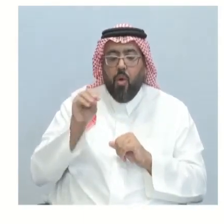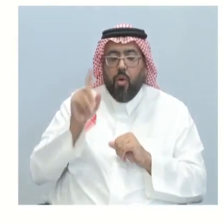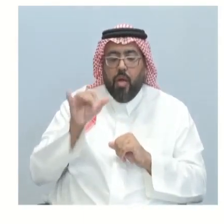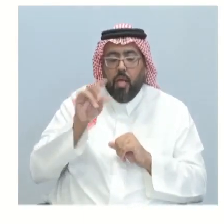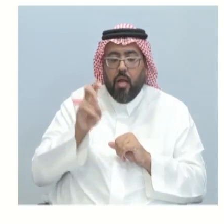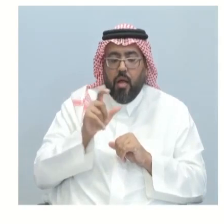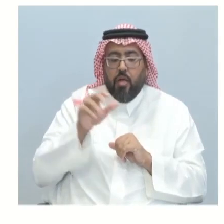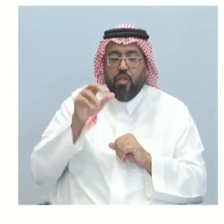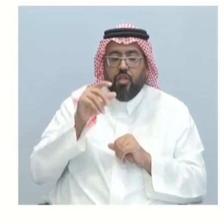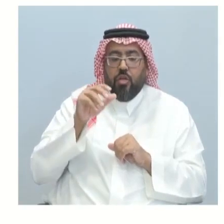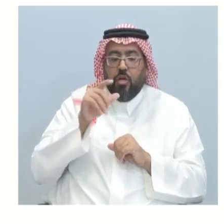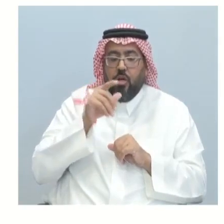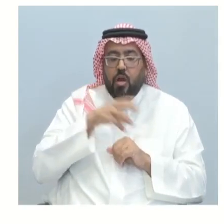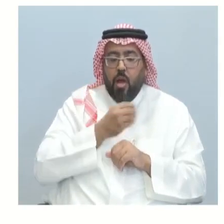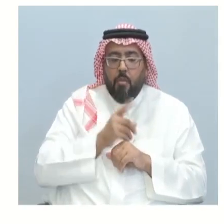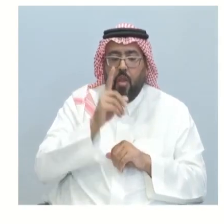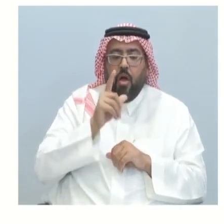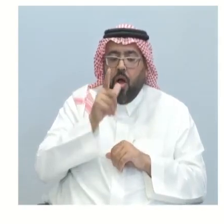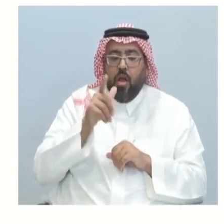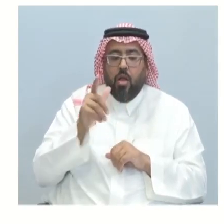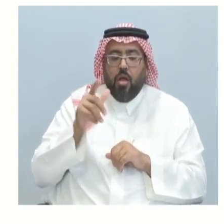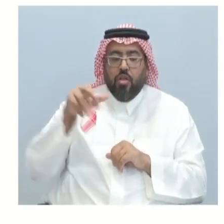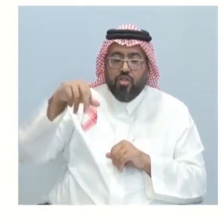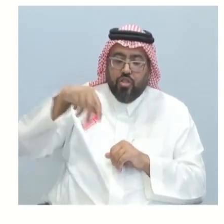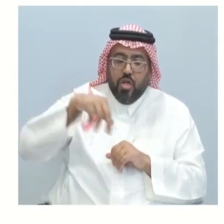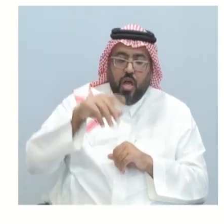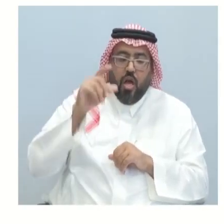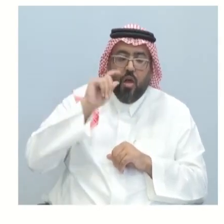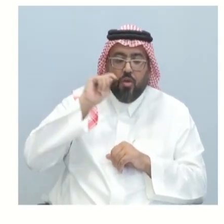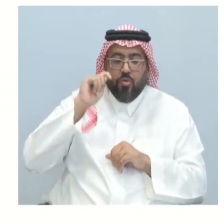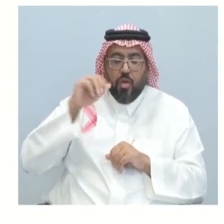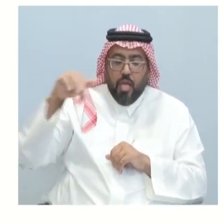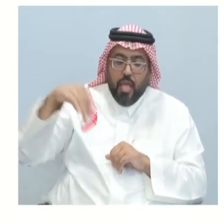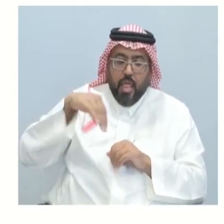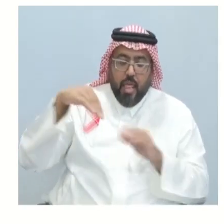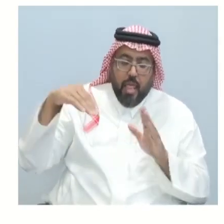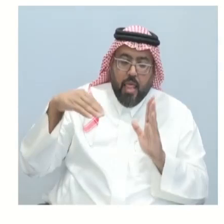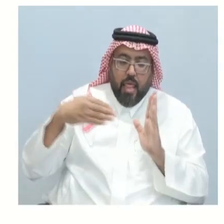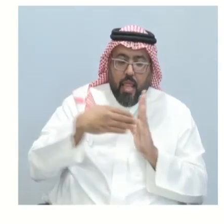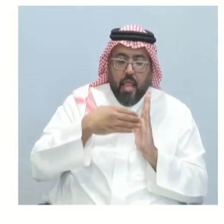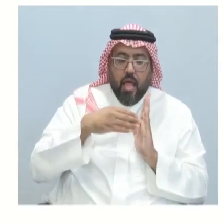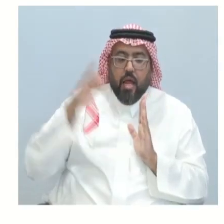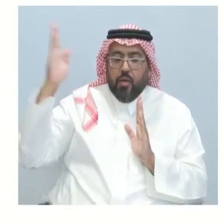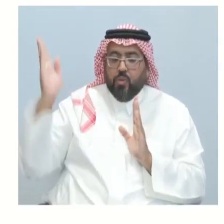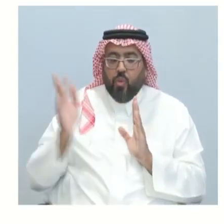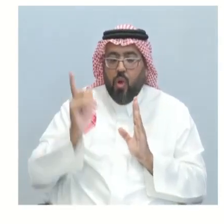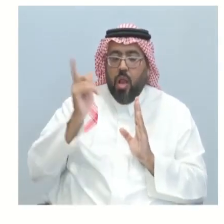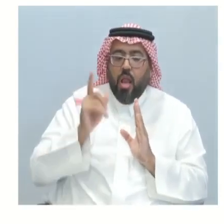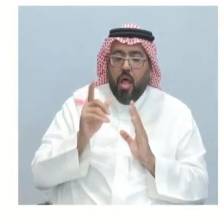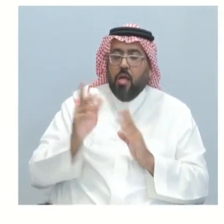الله عليه وسلم فقال لاحظوا ماذا قال هذا الرجل ماذا يريد